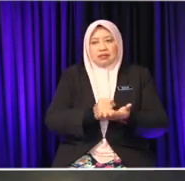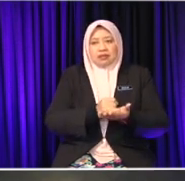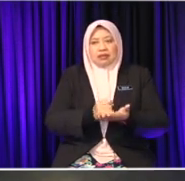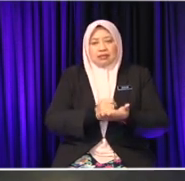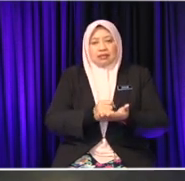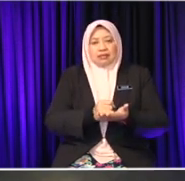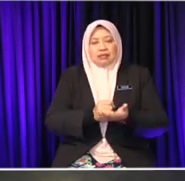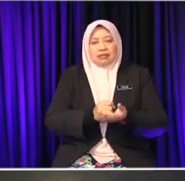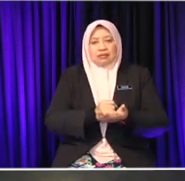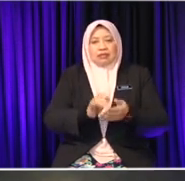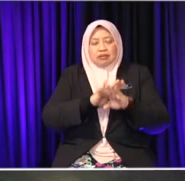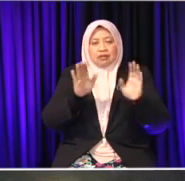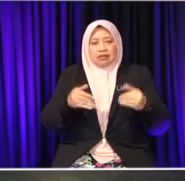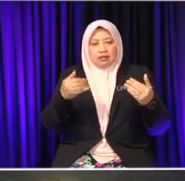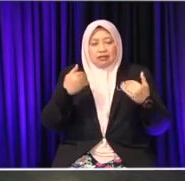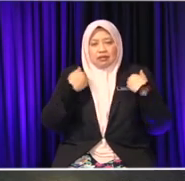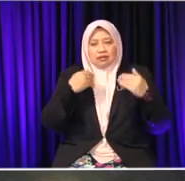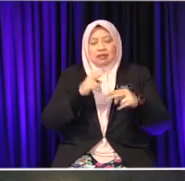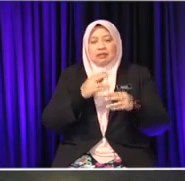yang kedua